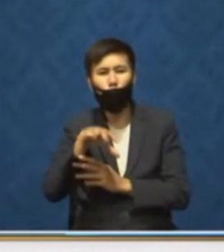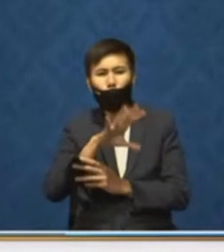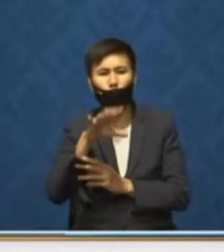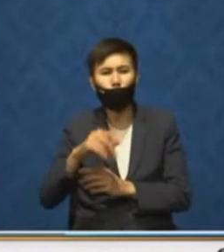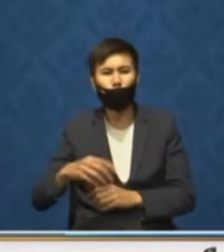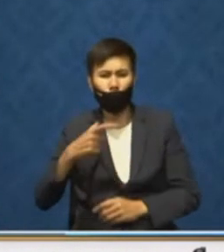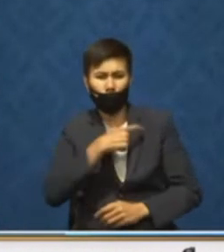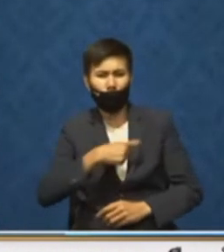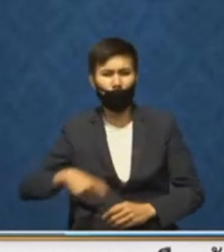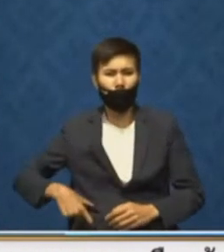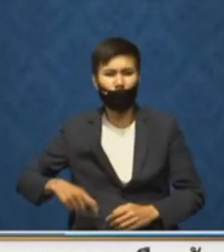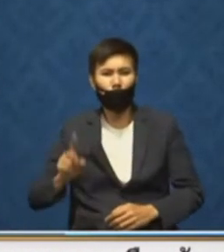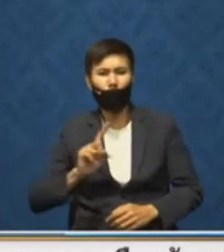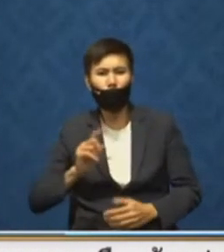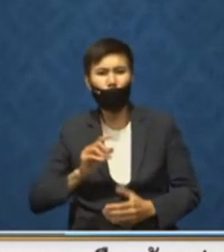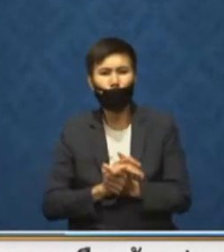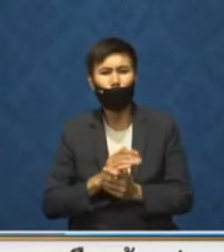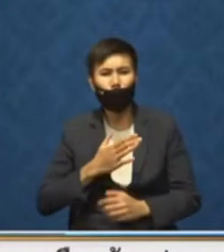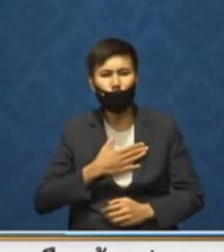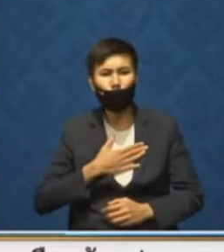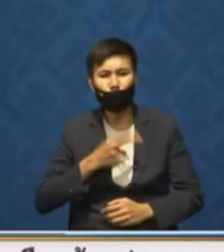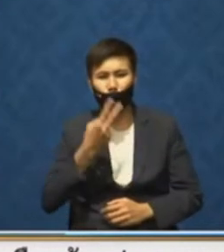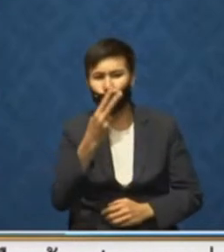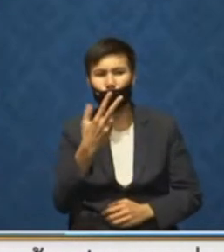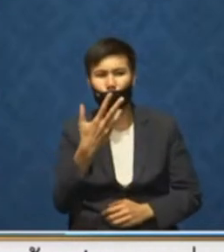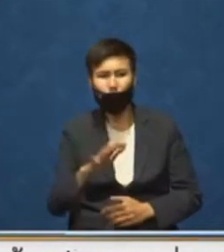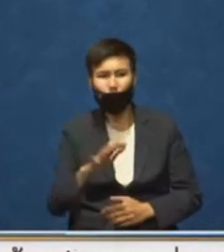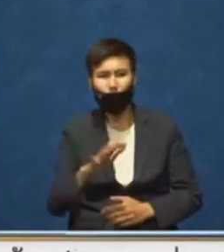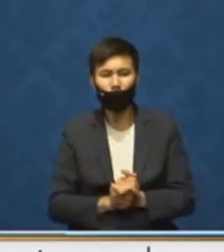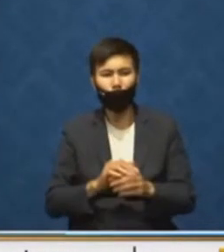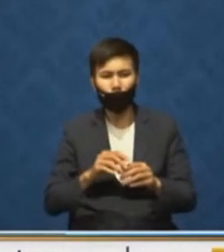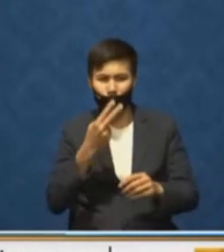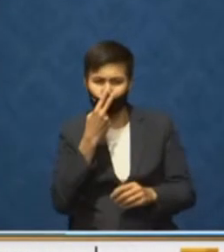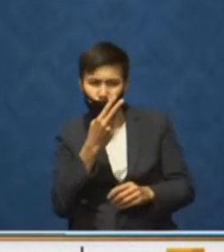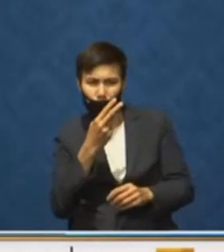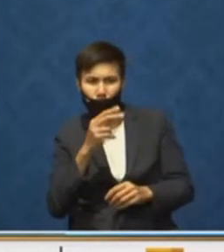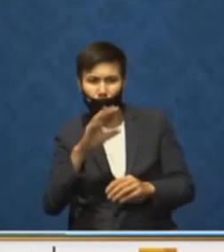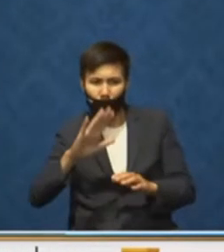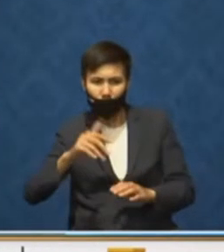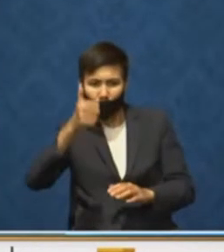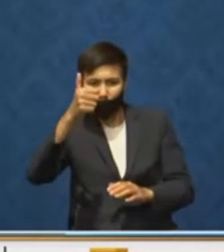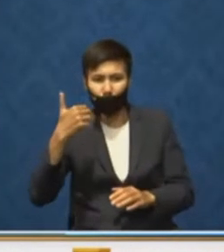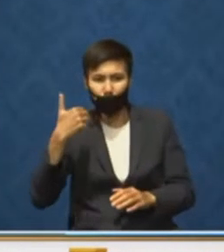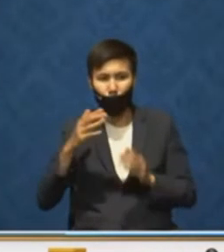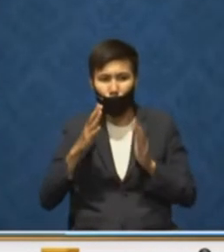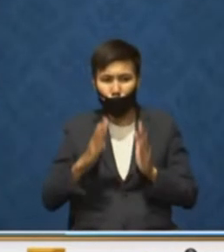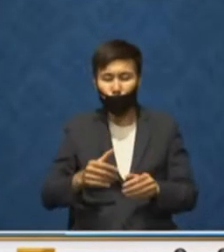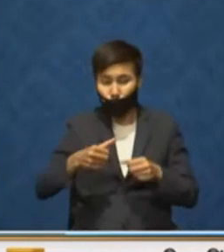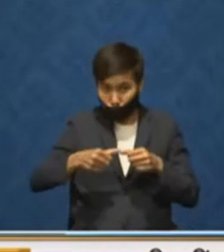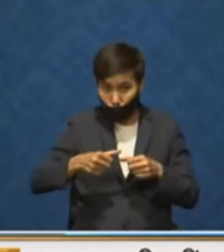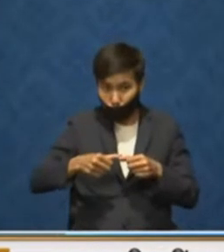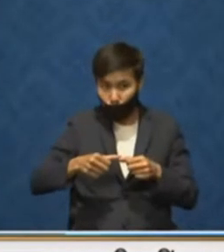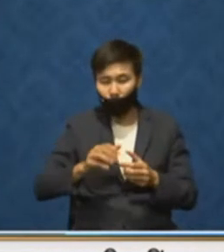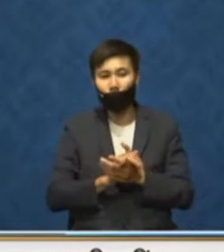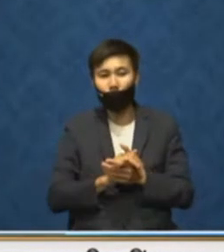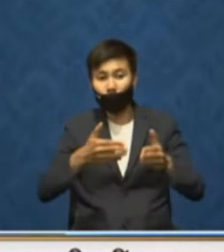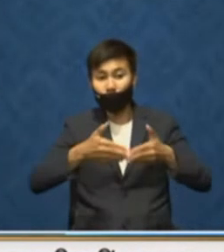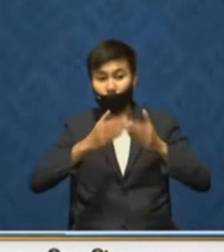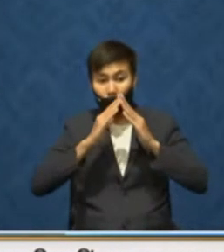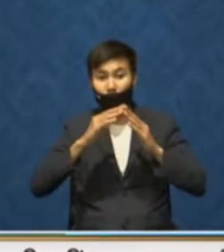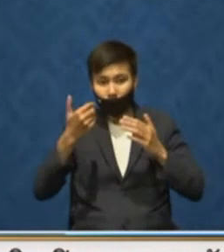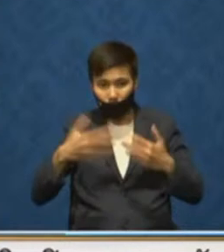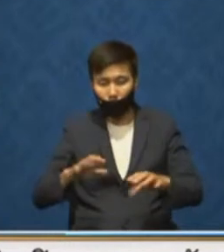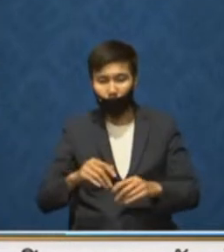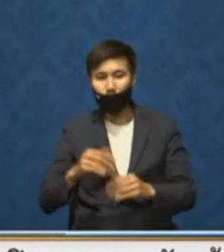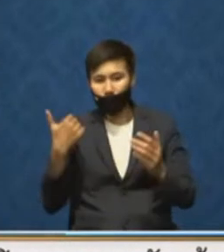นะพอดีผมก็ไปดูไปแล้วแล้วมันเป็นยังไงต้องศาลเป็นยังไงอาจจะเป็นเมืองที่มีคนอยู่ก็ได้เพื่อจะเป็นการตั้งขึ้นมาแล้วเพื่อจะเอาเอา